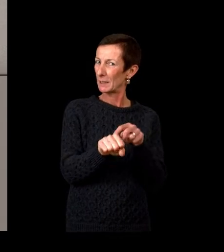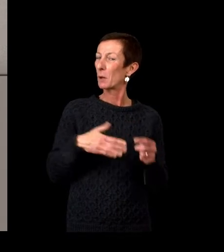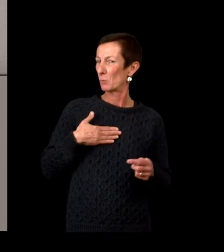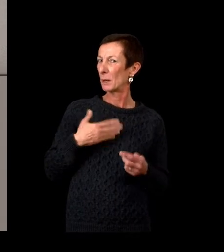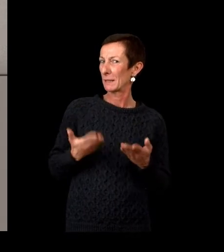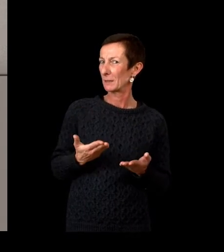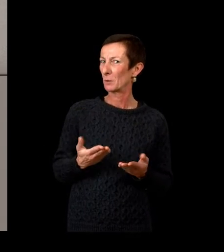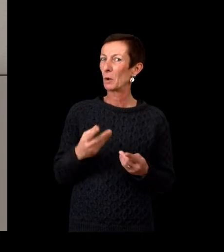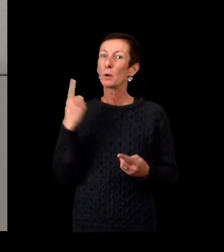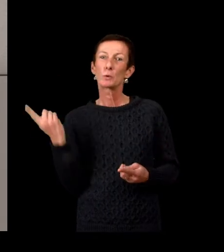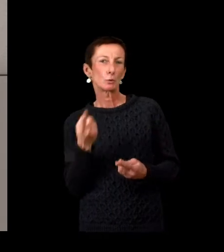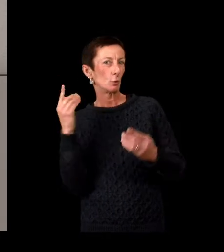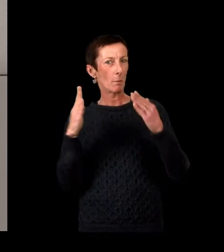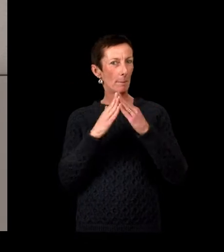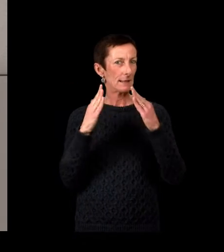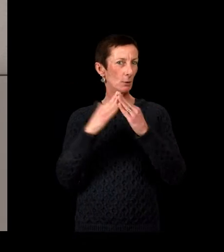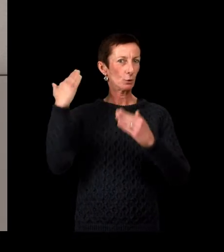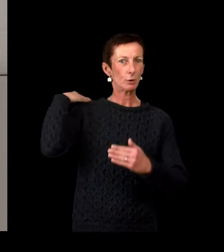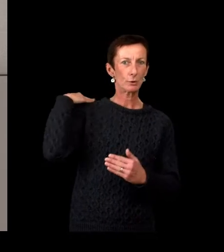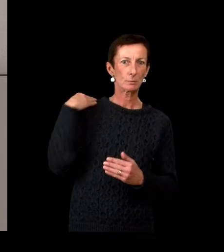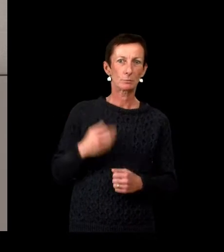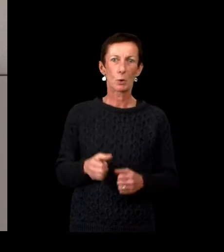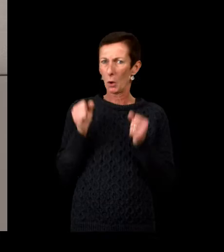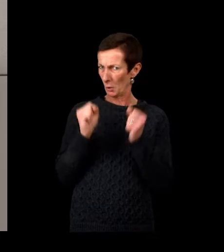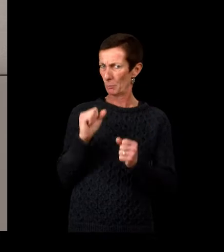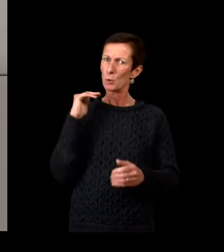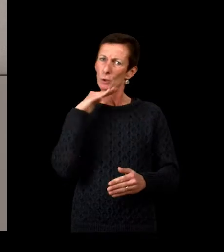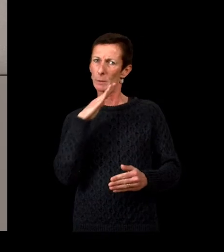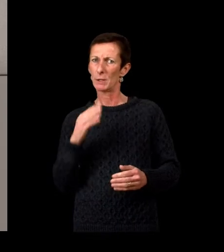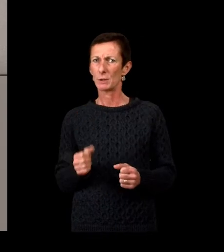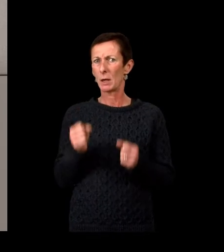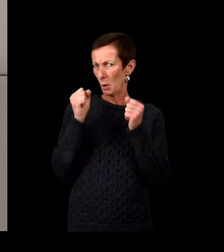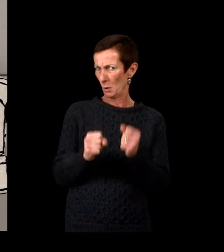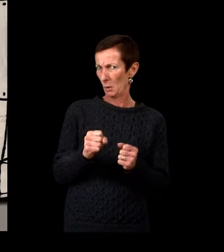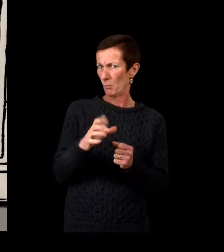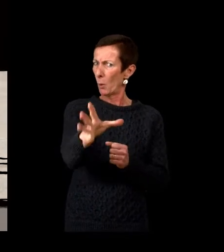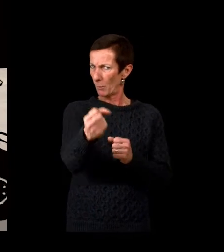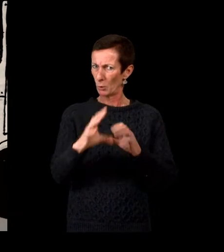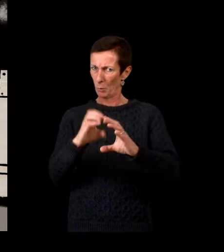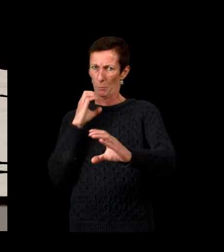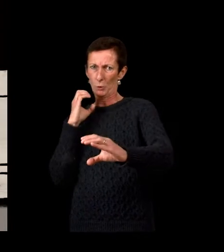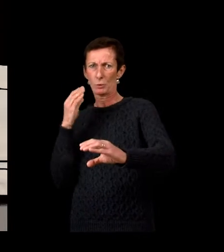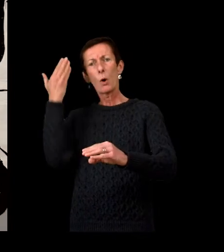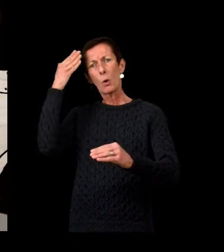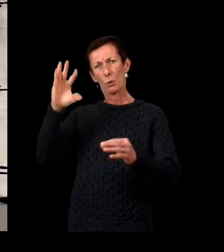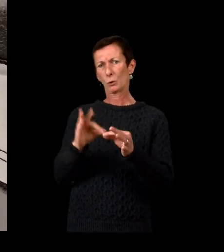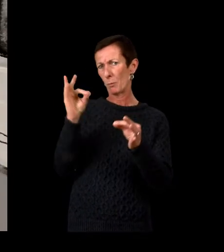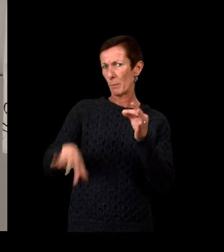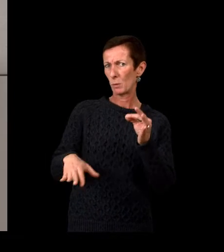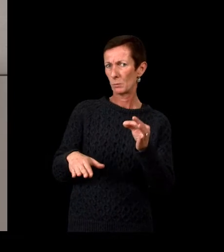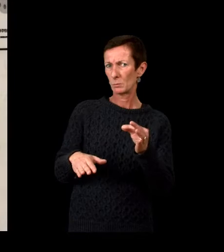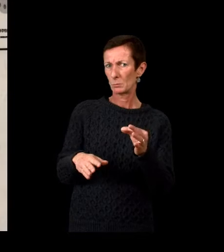maison sur le dos. Mais je vous en prie, madame, asseyez-vous avec votre Comme s'ils fille. pouvaient pas prendre le bus à un autre moment que les gens qui travaillent.